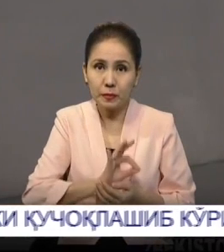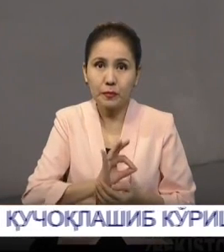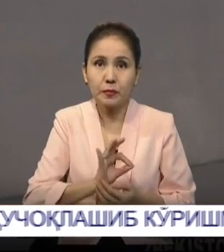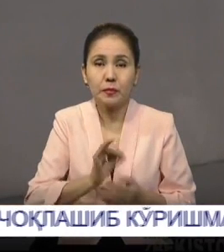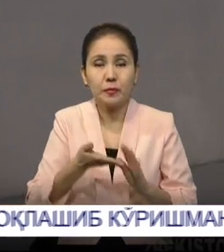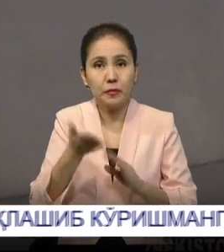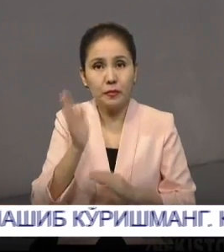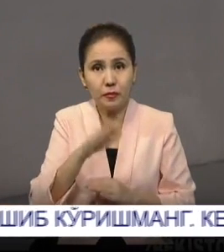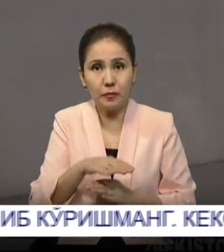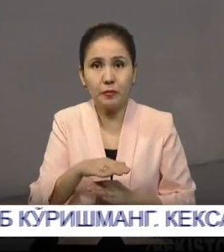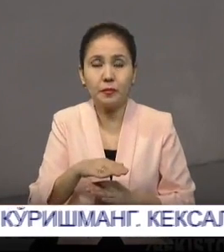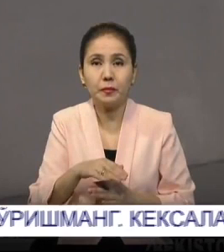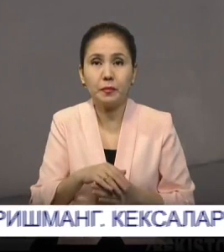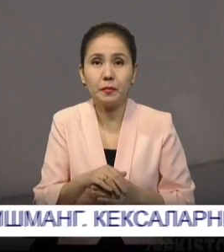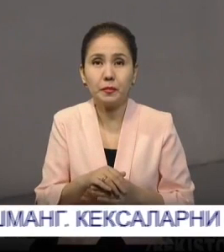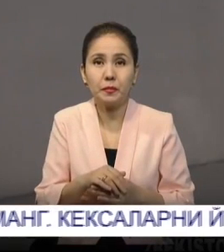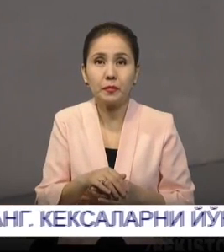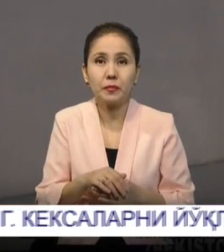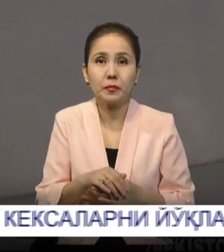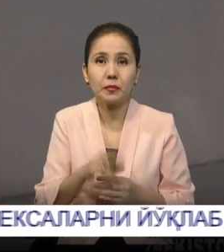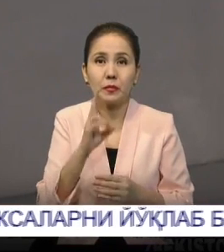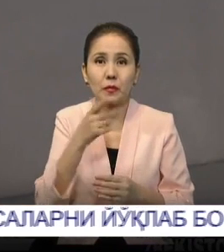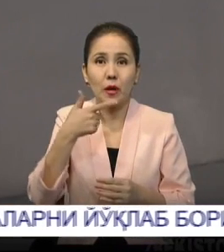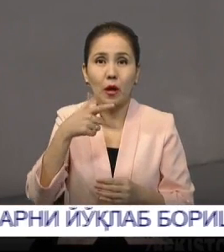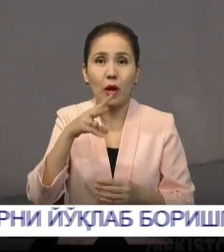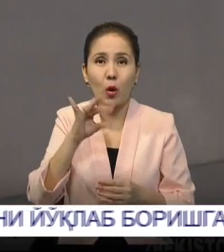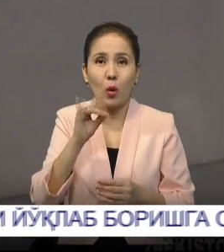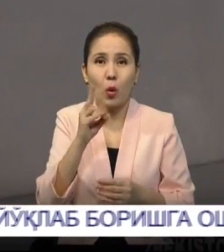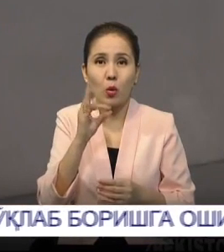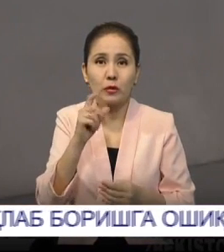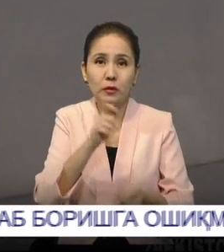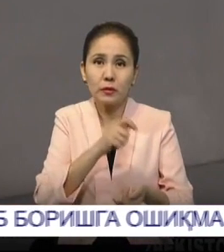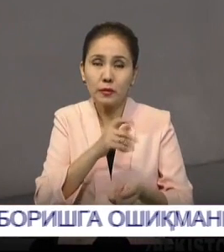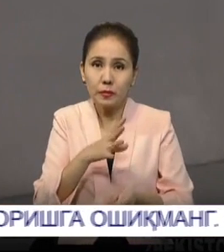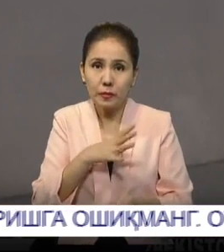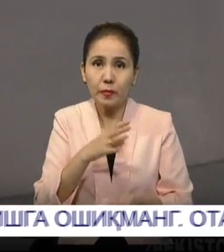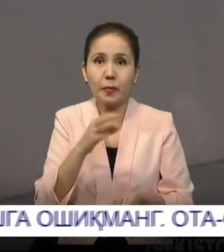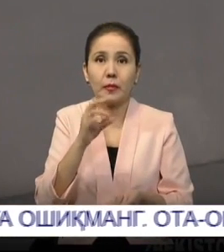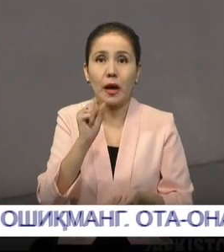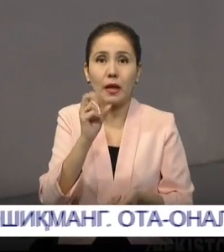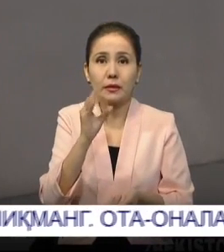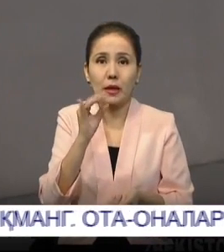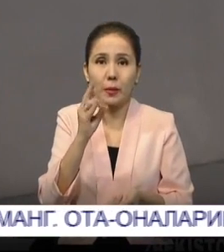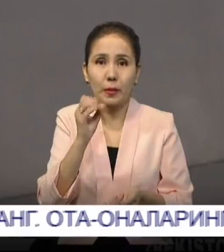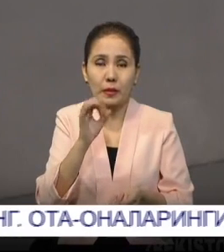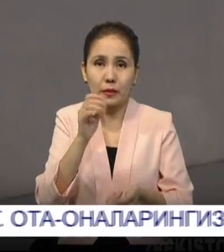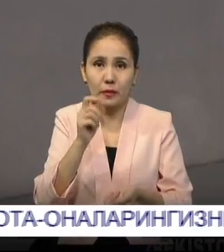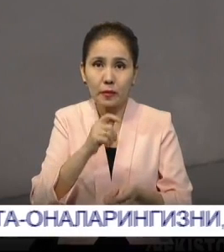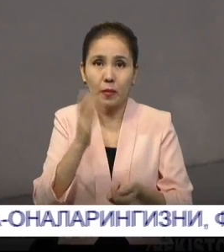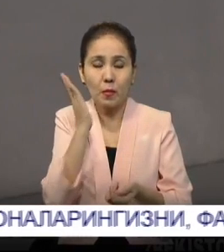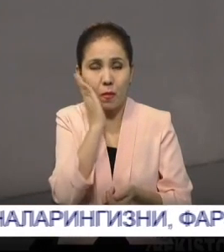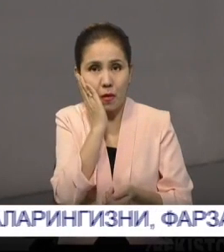ketdim. Uyga bordim, menga glyukoza qilishdi, askarbinka, dimidrona, keyin